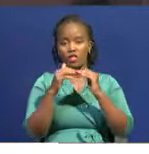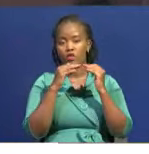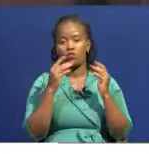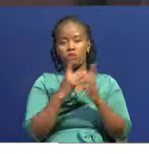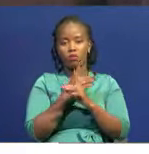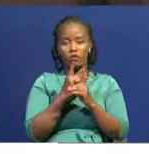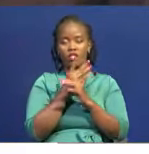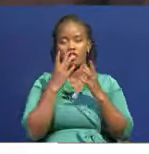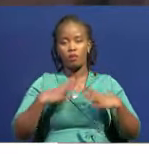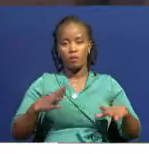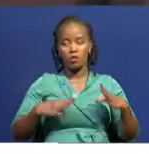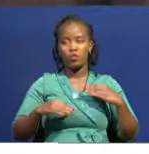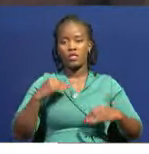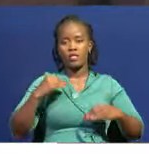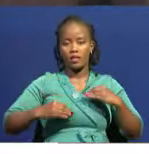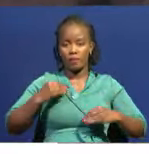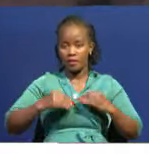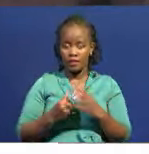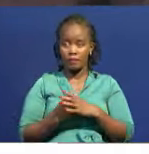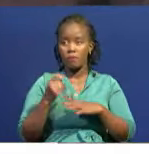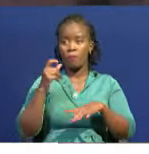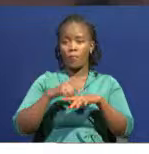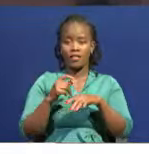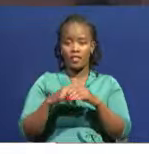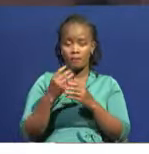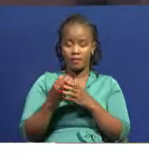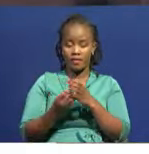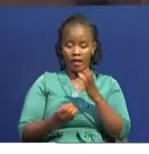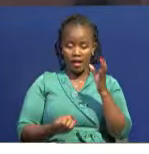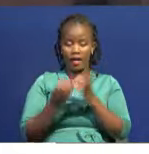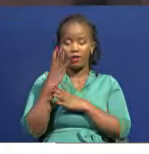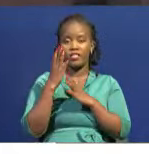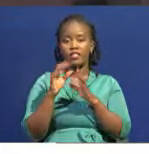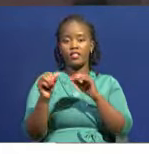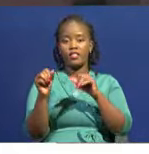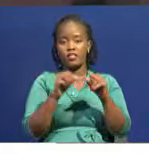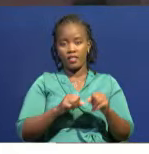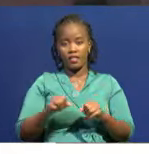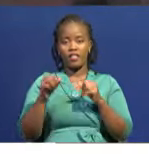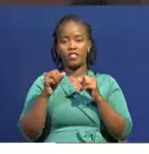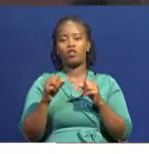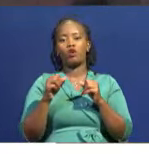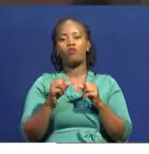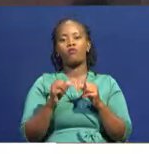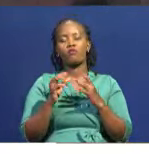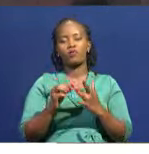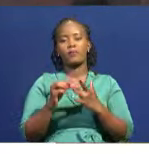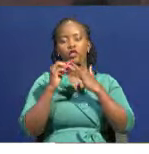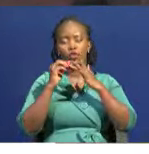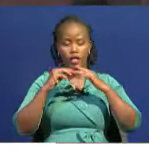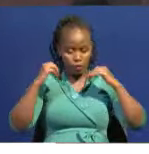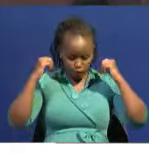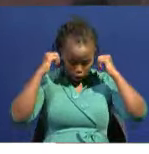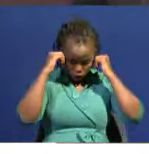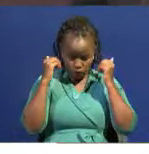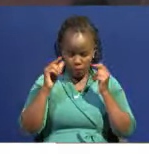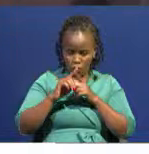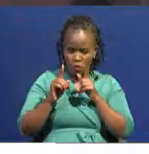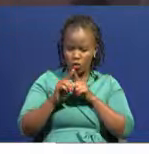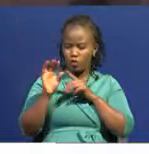mahitaji maalum nchini. Akizungumza wakati wa uzinduzi wa mpango wa kimkakati wa taasisi ya elimu maalum, Laibuta alifafanua